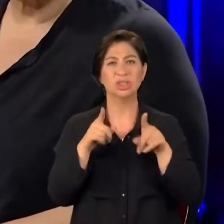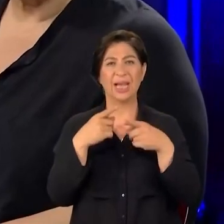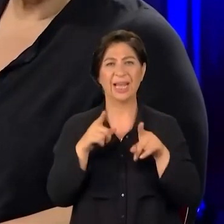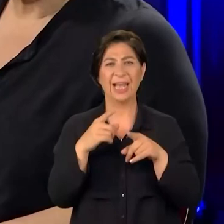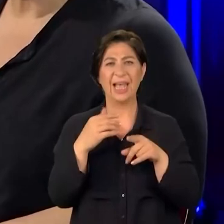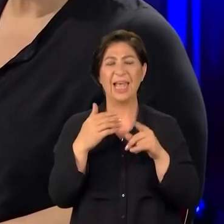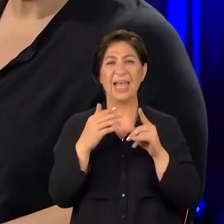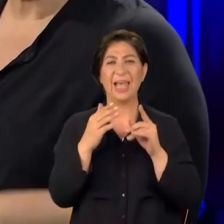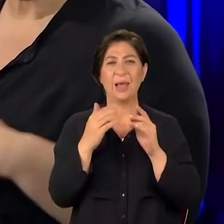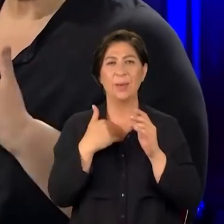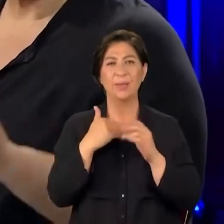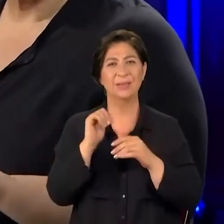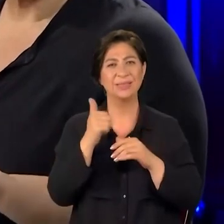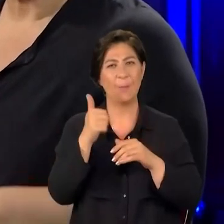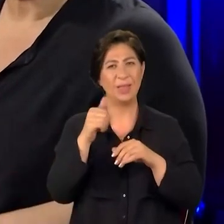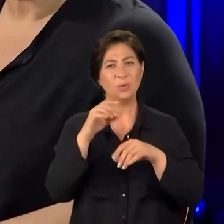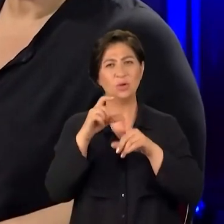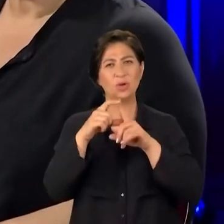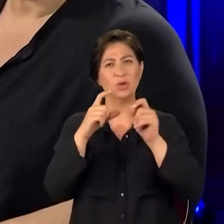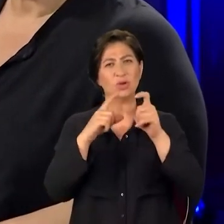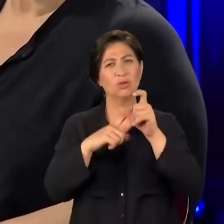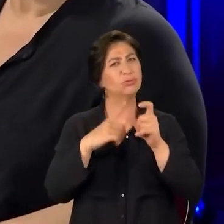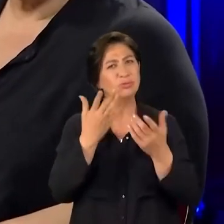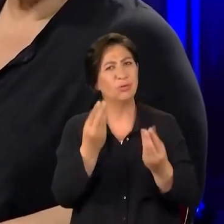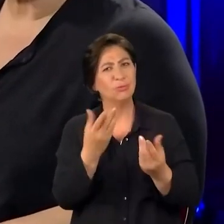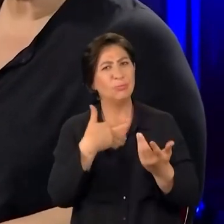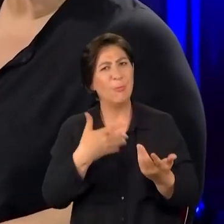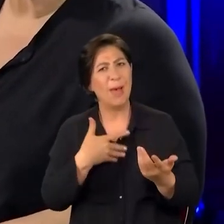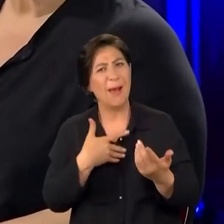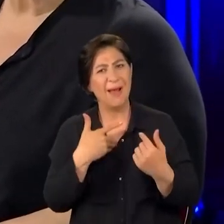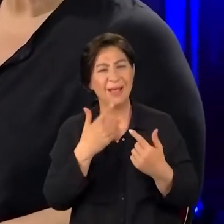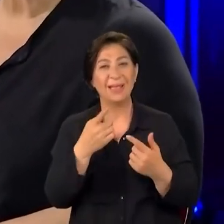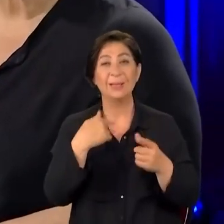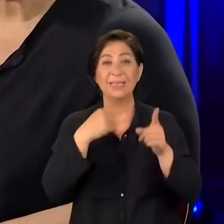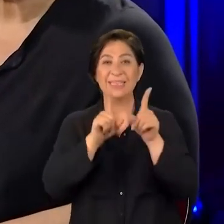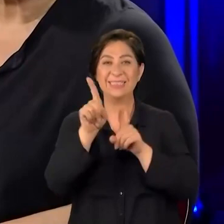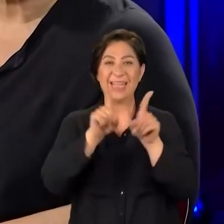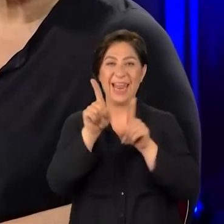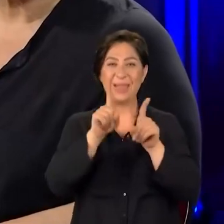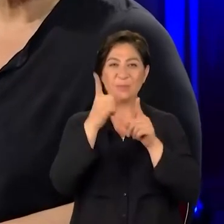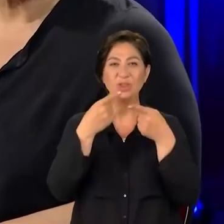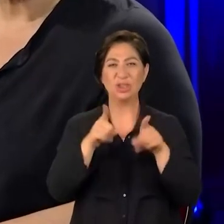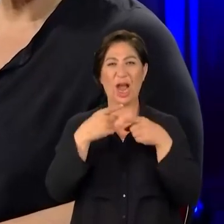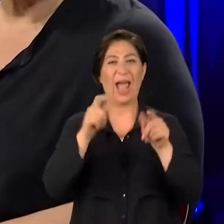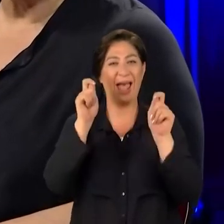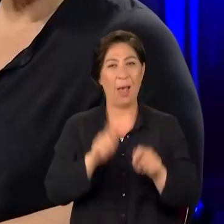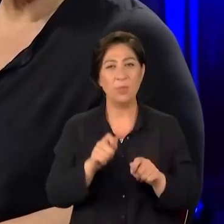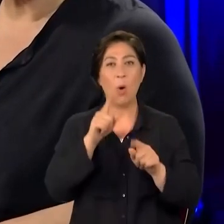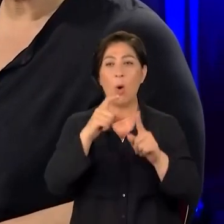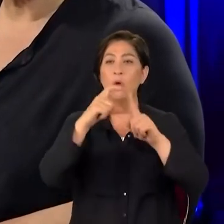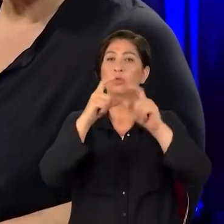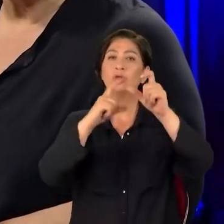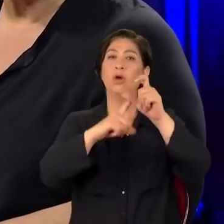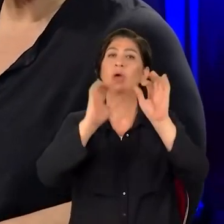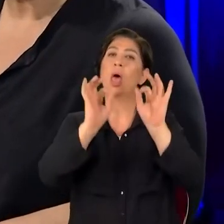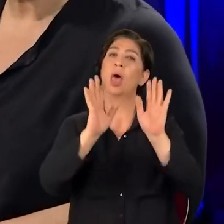şaka. Şaka mı? Bu bir şaka ve şeye ben yayıldı. Ben ne zaman doçent oldun diye zaten merak ettim. Arada olmuşsundur, çok sene geçti diye. İnternette birileri bir şaka yaptı bana